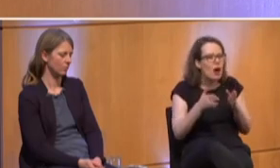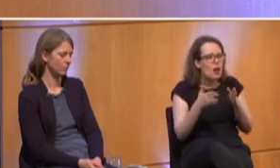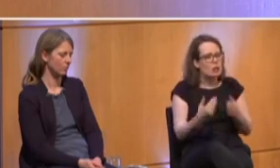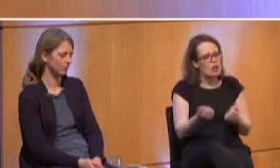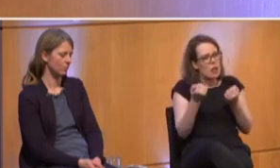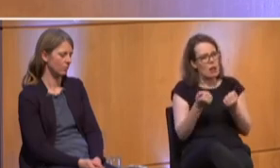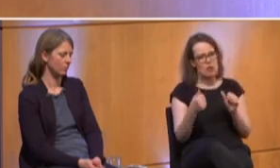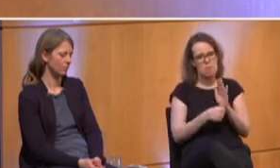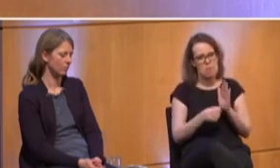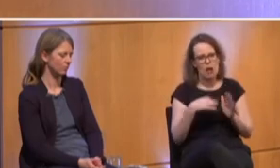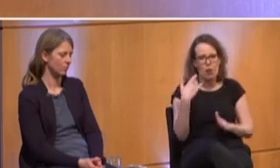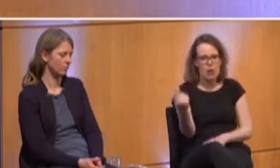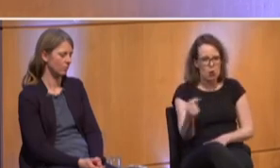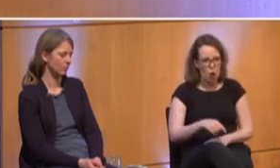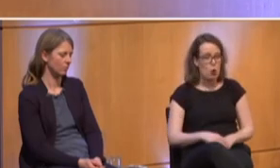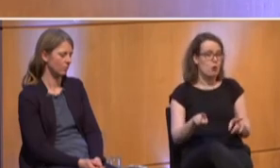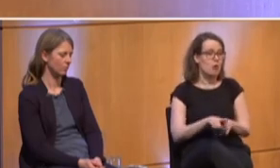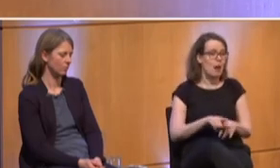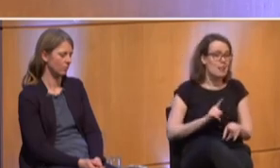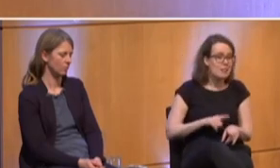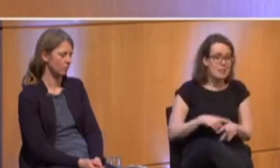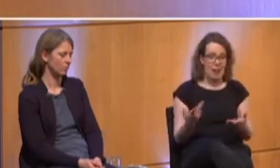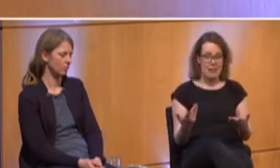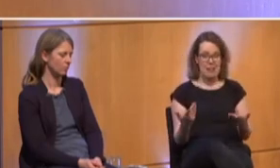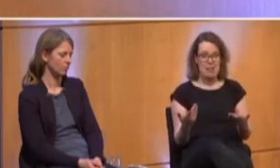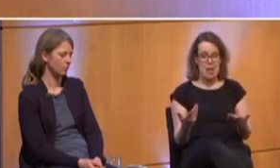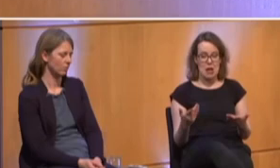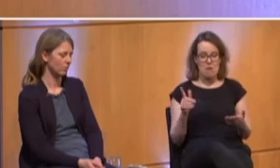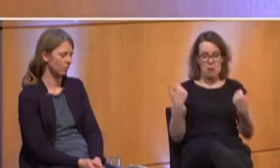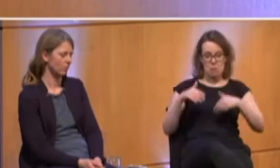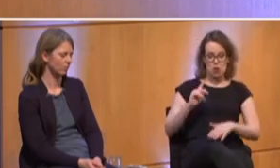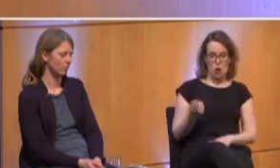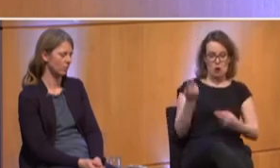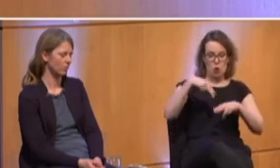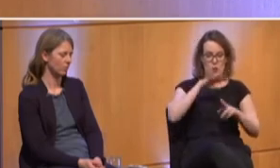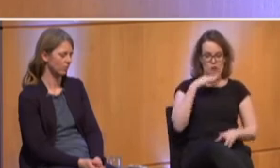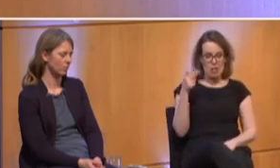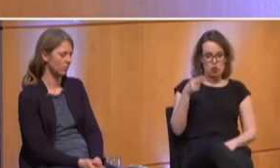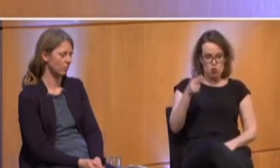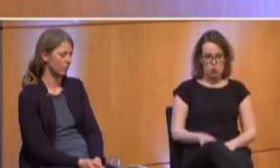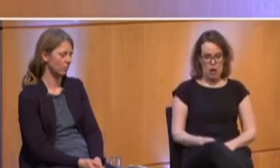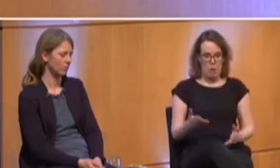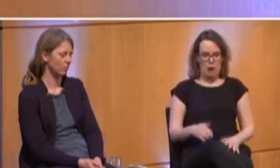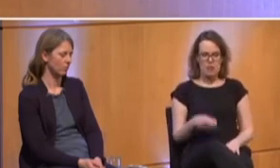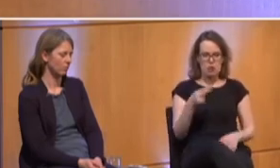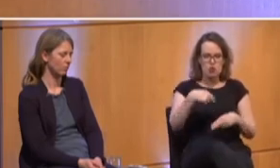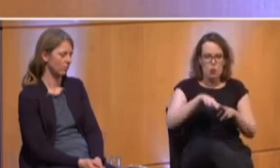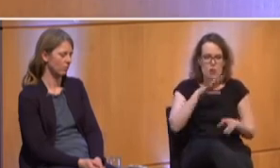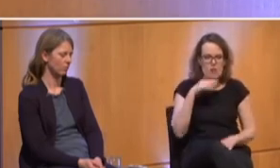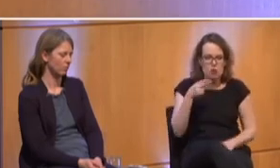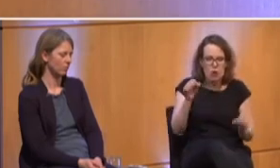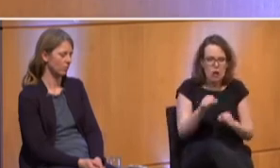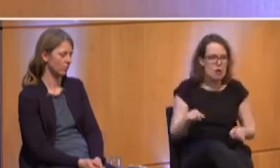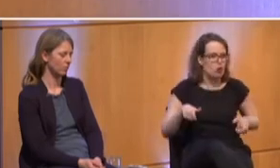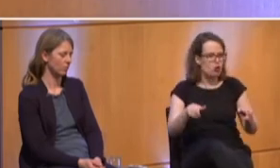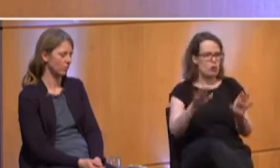Presse. Gleichzeitig sagt Andreas Scheuer, transportier bitte doppelt so viele. Wenn ich jetzt doppelt so viele Züge fahren würde, die habe ich nicht und die Schiene habe ich auch nicht, aber nehmen wir mal